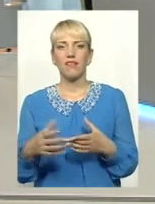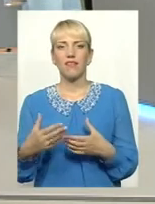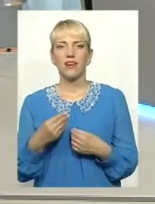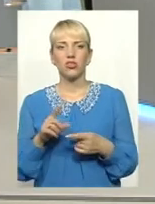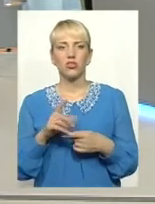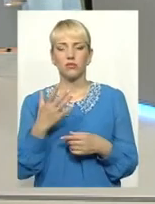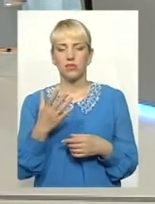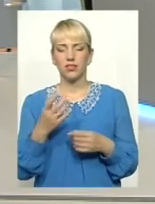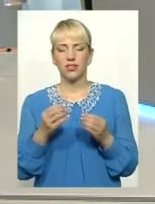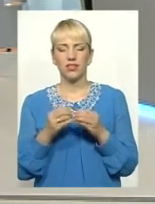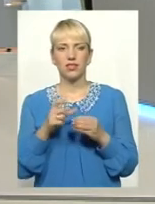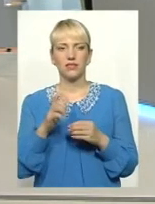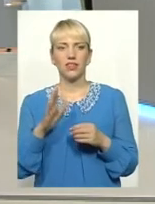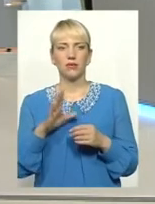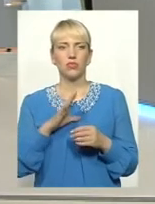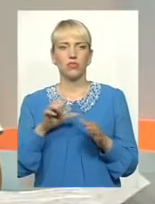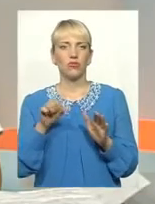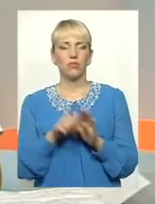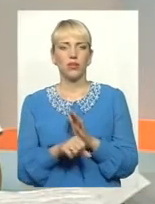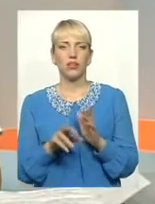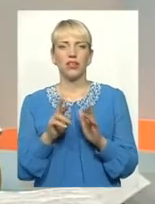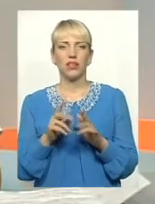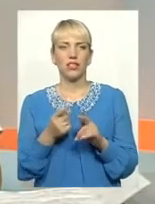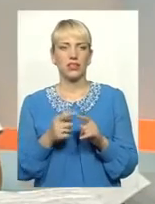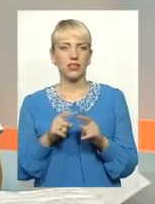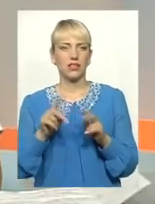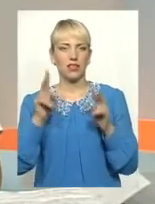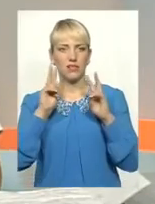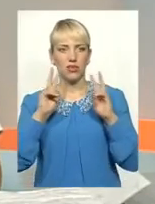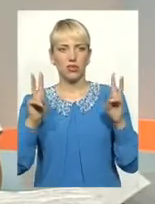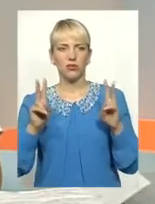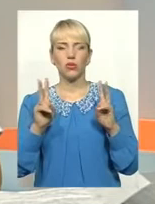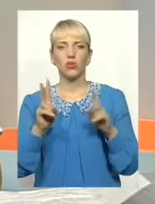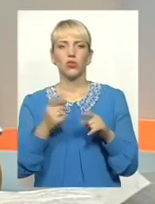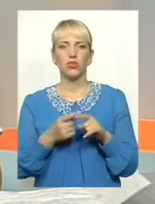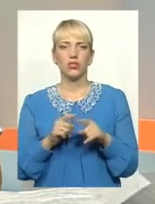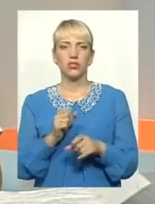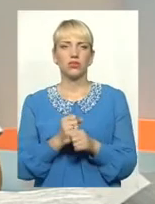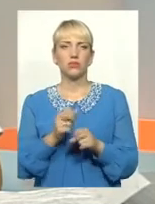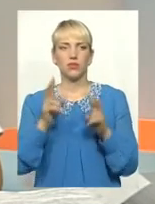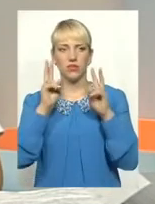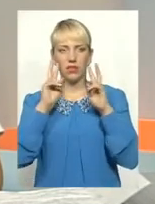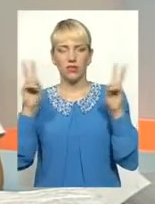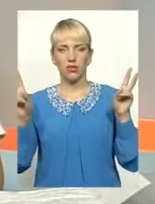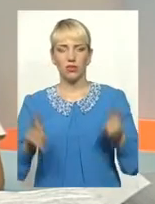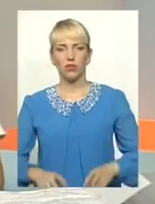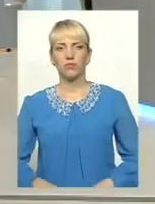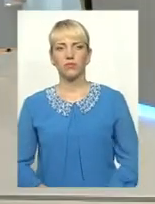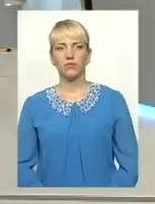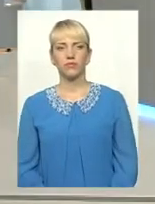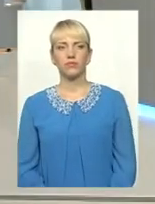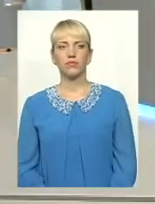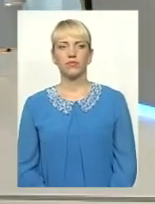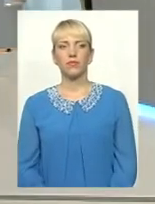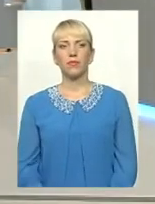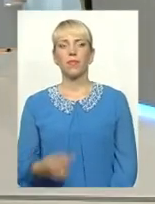10 хвилин тому назад були вбиті. Яким чином, невідомо. Хто це зробив, теж невідомо. От. Я скажу, що, хто це